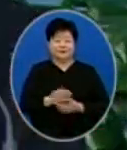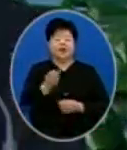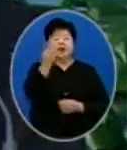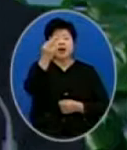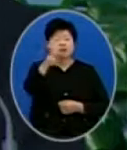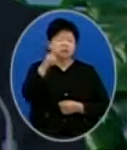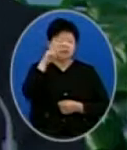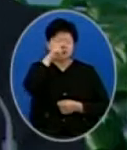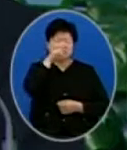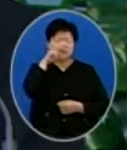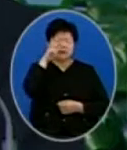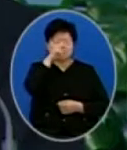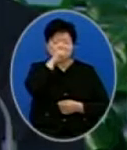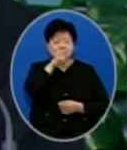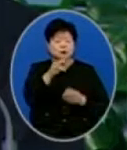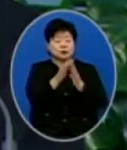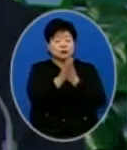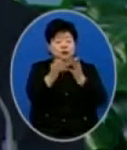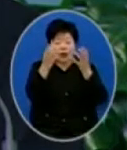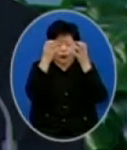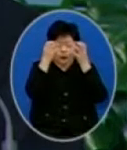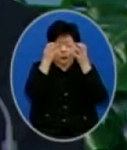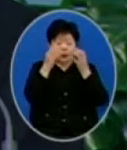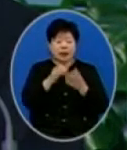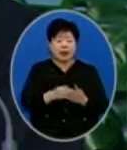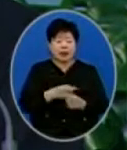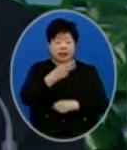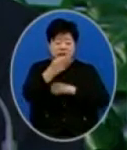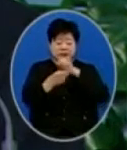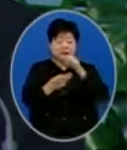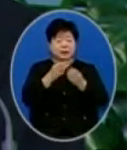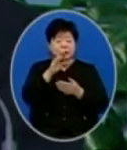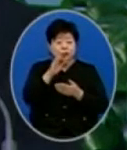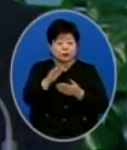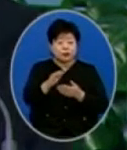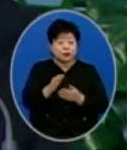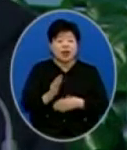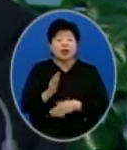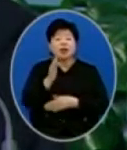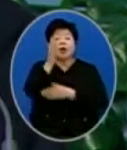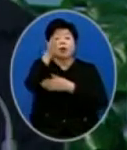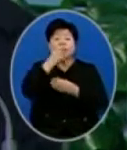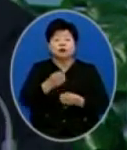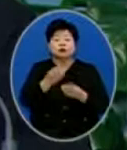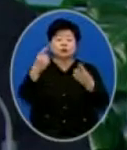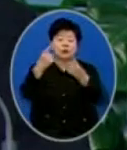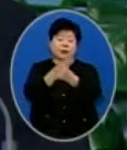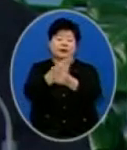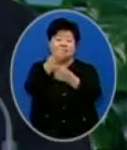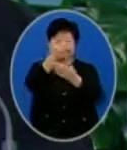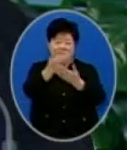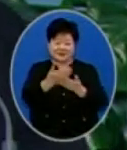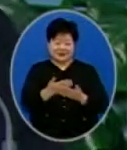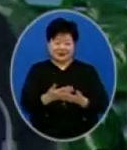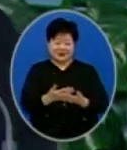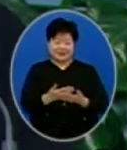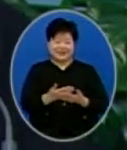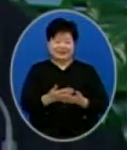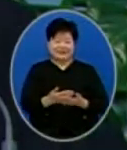형들의 시기와 시작된 고난이 13년 후에 이렇게 영광스러운 축복으로 바뀌어집니다